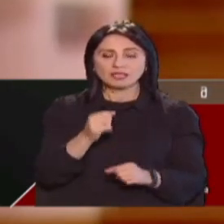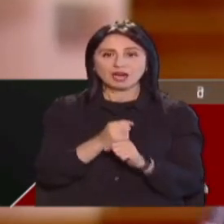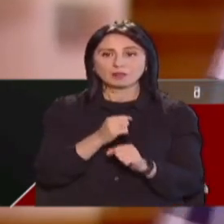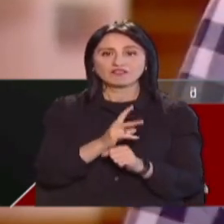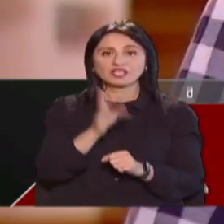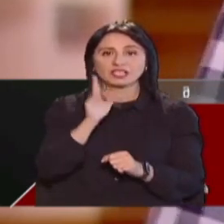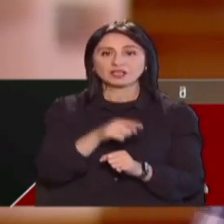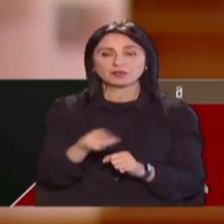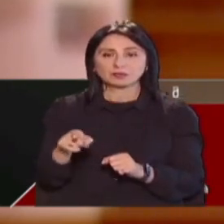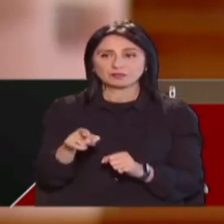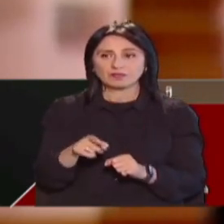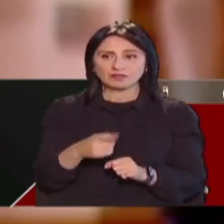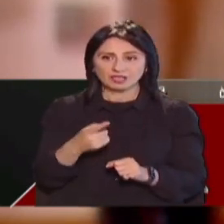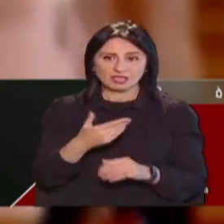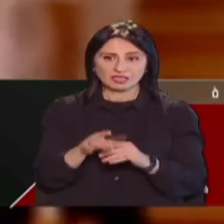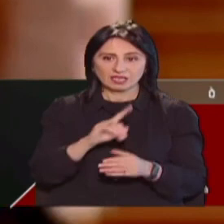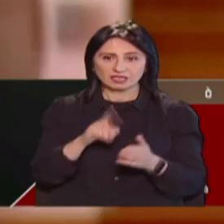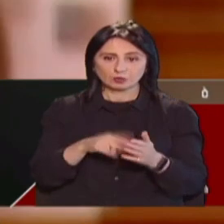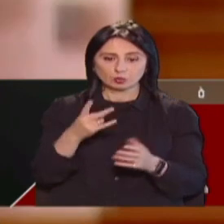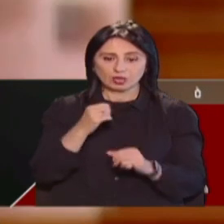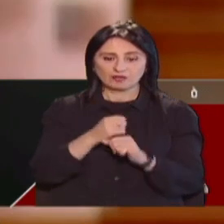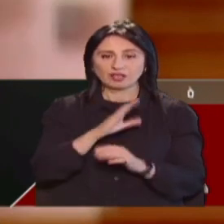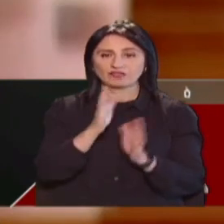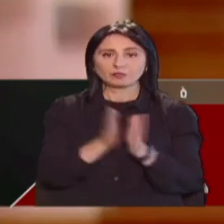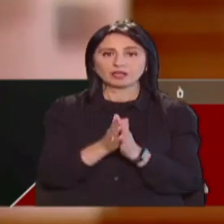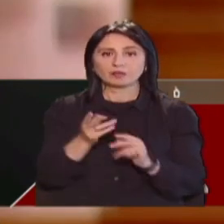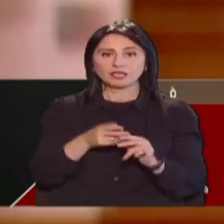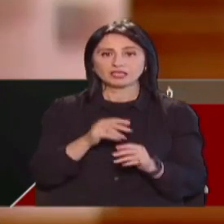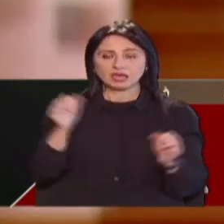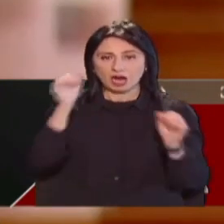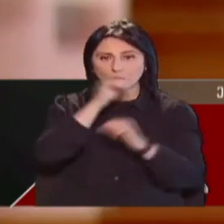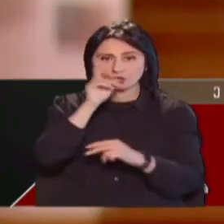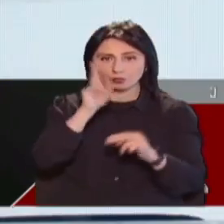vei lui nicneva, exalke sa chitriada, un avocat tot, la perioada es caosia, morces.